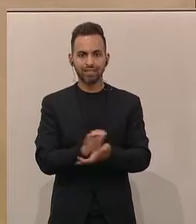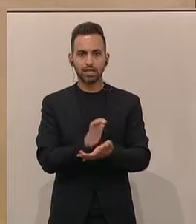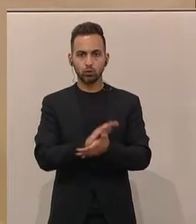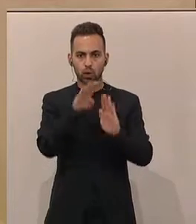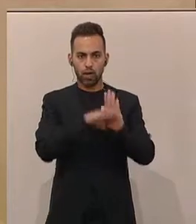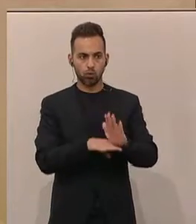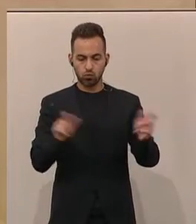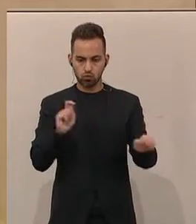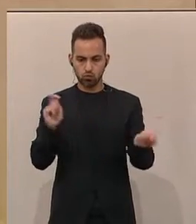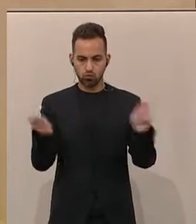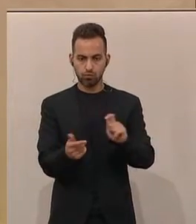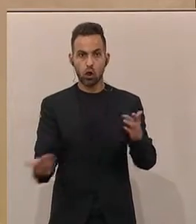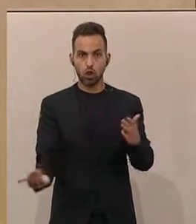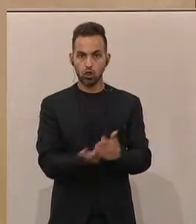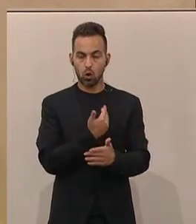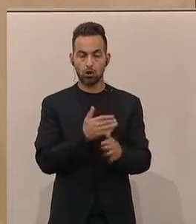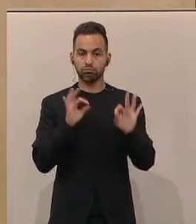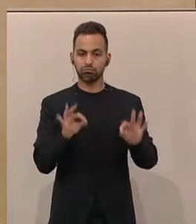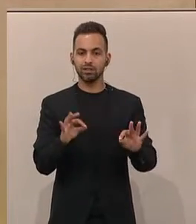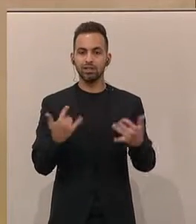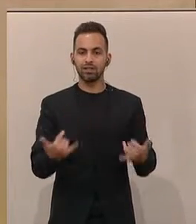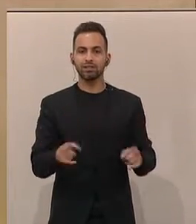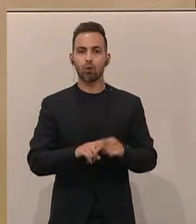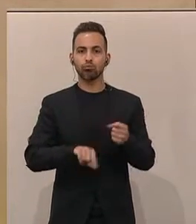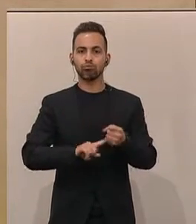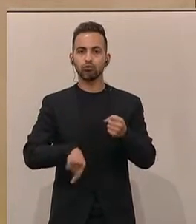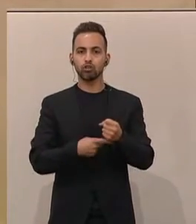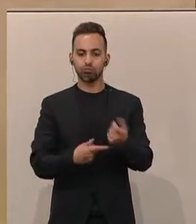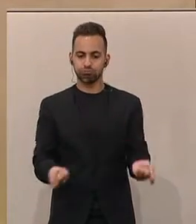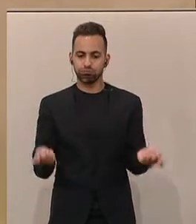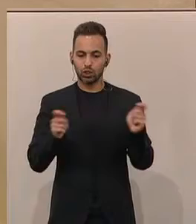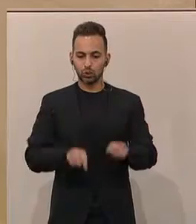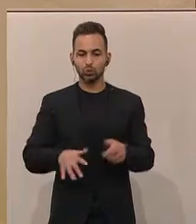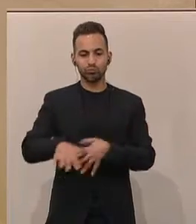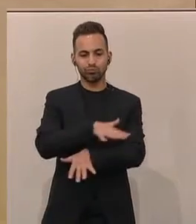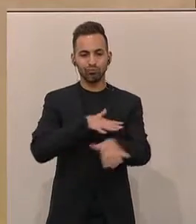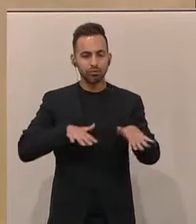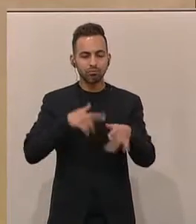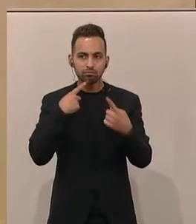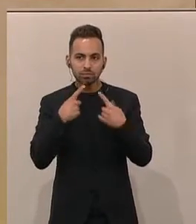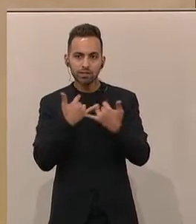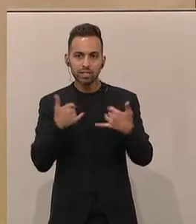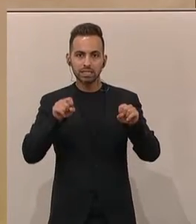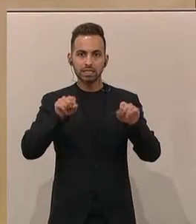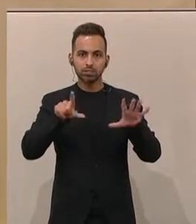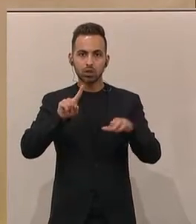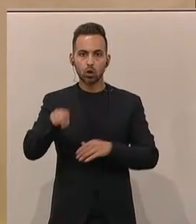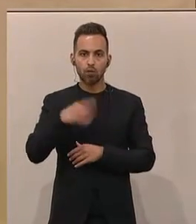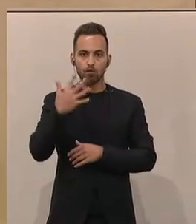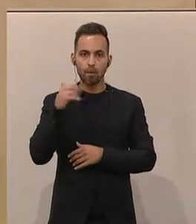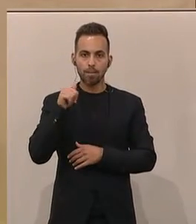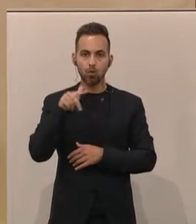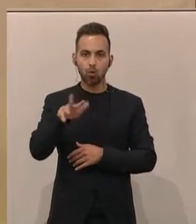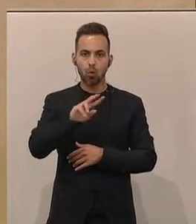das haben wir getan. Und wir haben auch im Rahmen des Budgetbeschlusses auch darüber diskutiert, wie wir das finanzieren können, die 17,5 Millionen Euro. Auch das